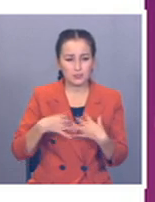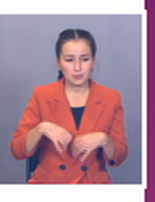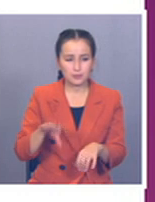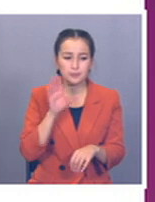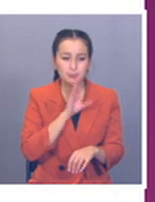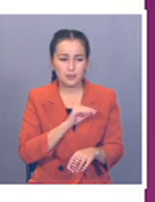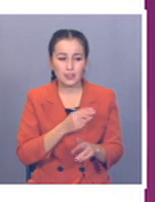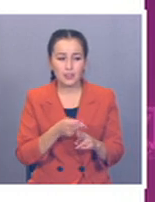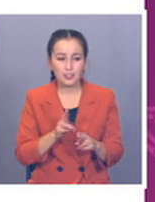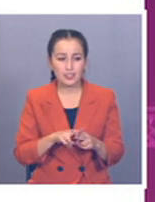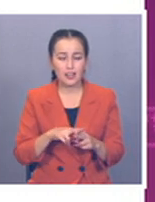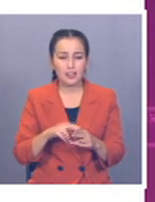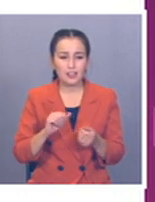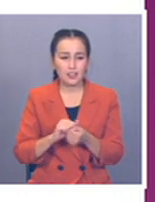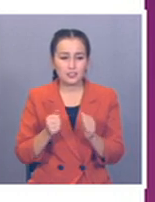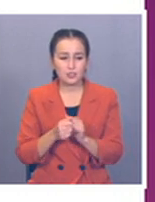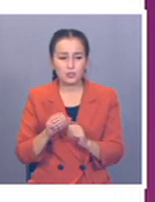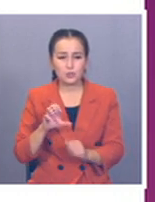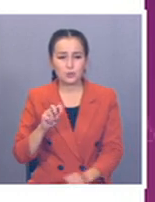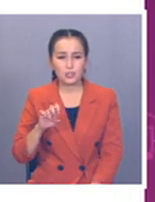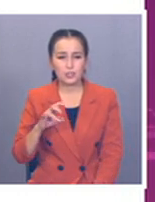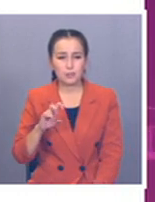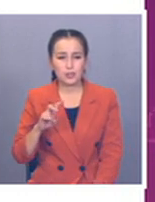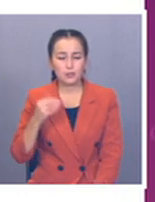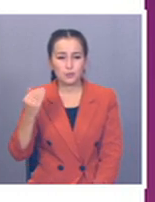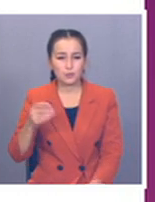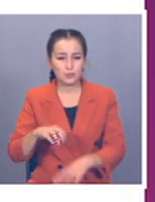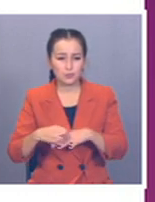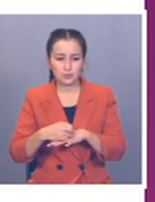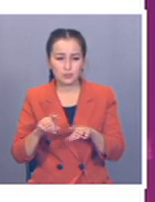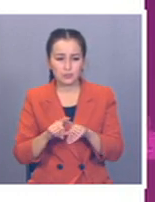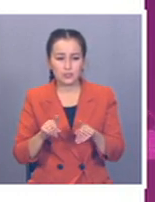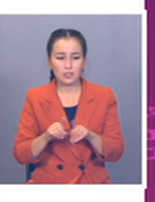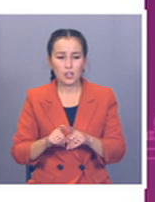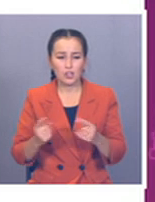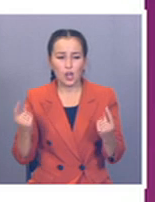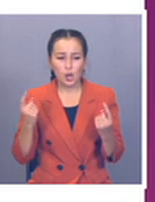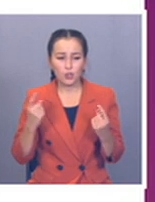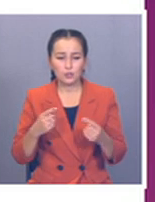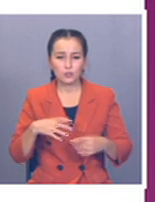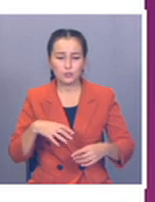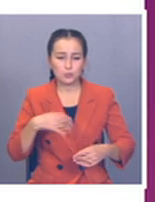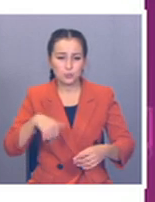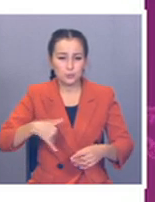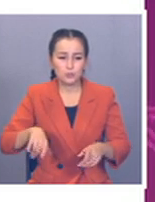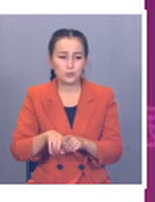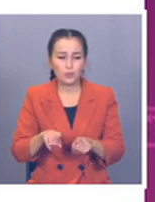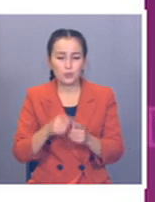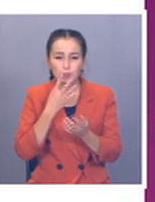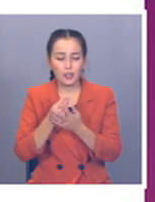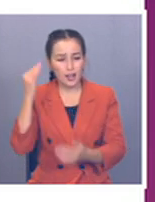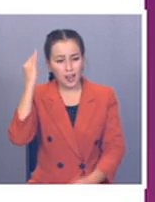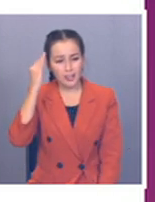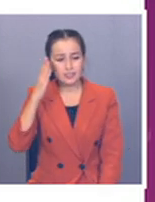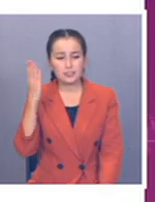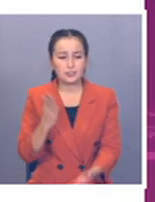Сүлейменнің жүзігіндей, Мұсаның асасындай, Дәуіттің қоржынындай қасиеті бар. Сен